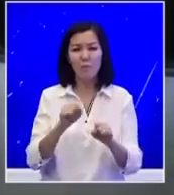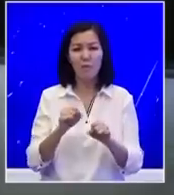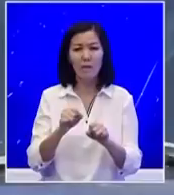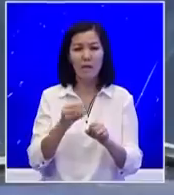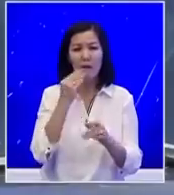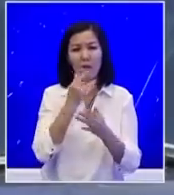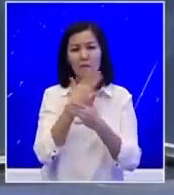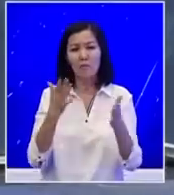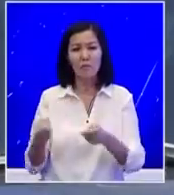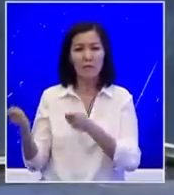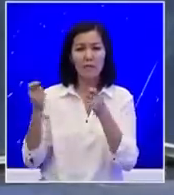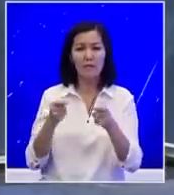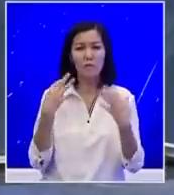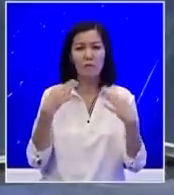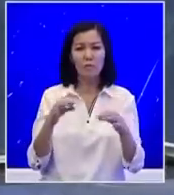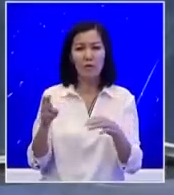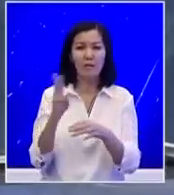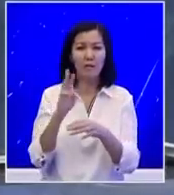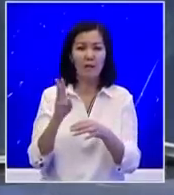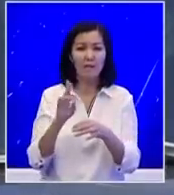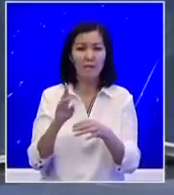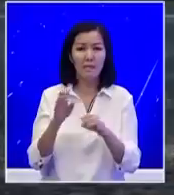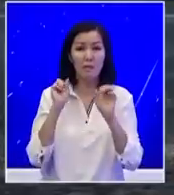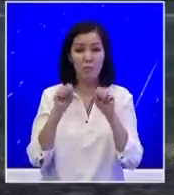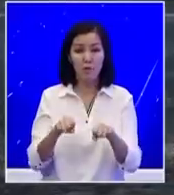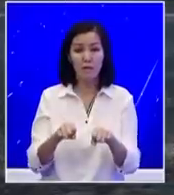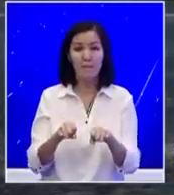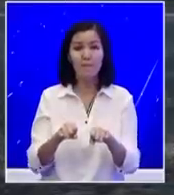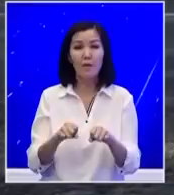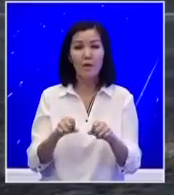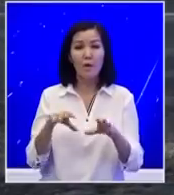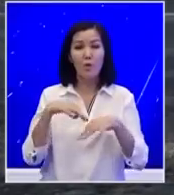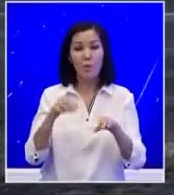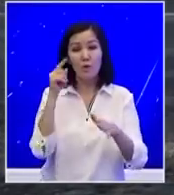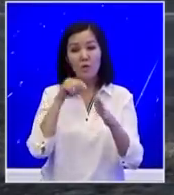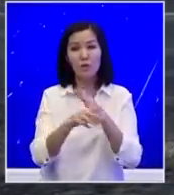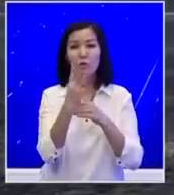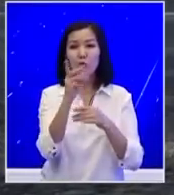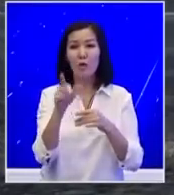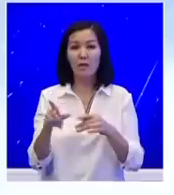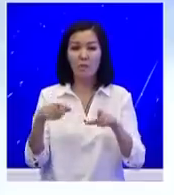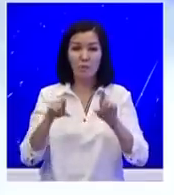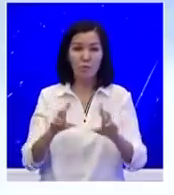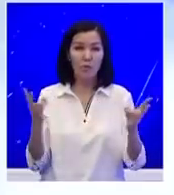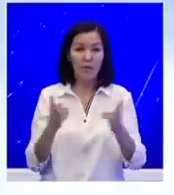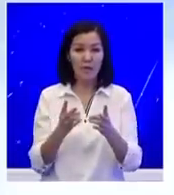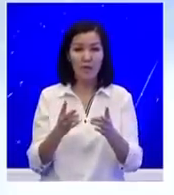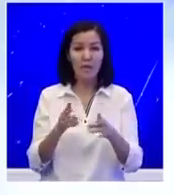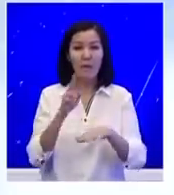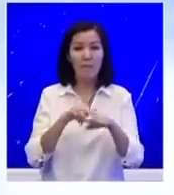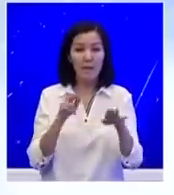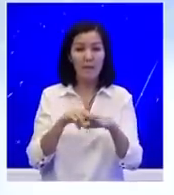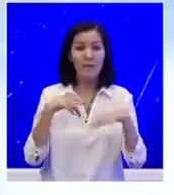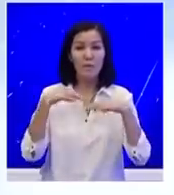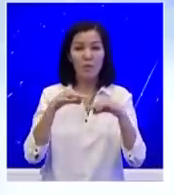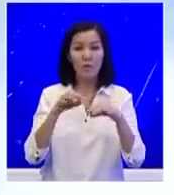тасымалдаушылармен заңды рұқсаты бар таксилерге ғана жүруге болады. Онда да көлік ішінде 3 адамнан аспауы тиіс. Сондықтан полицейлер